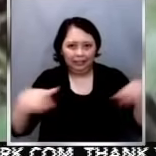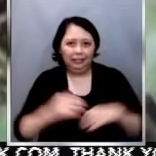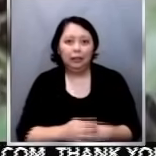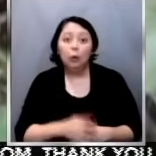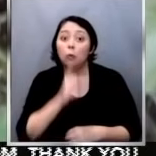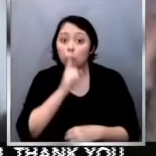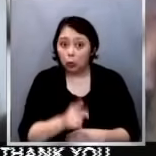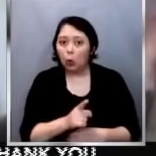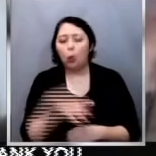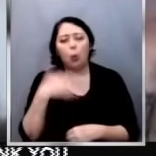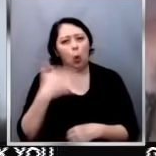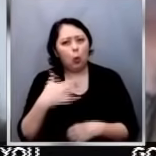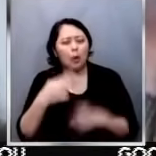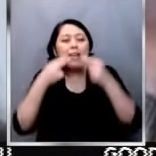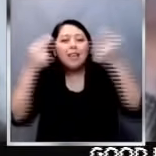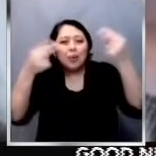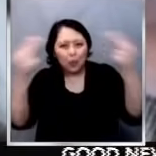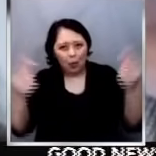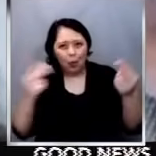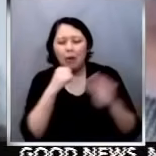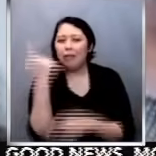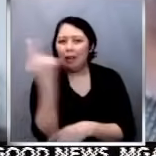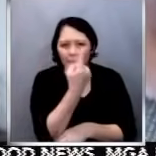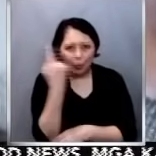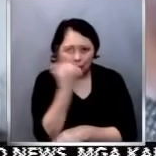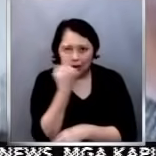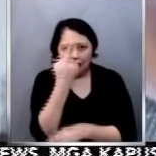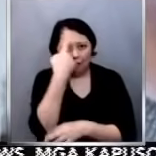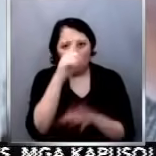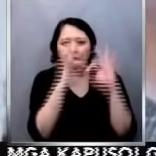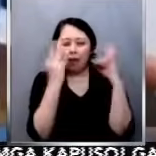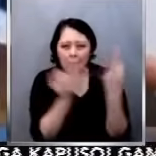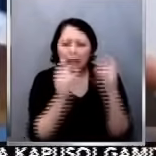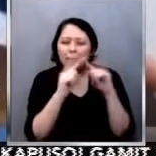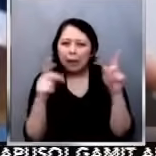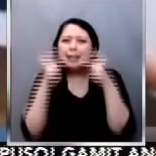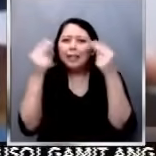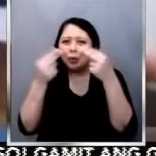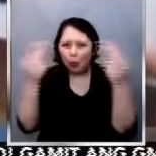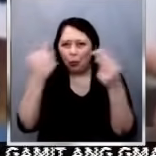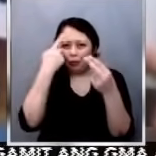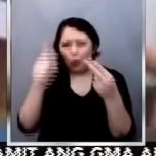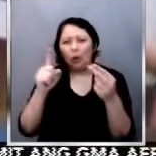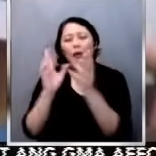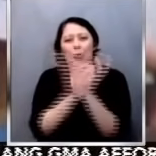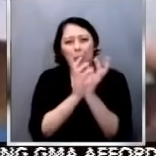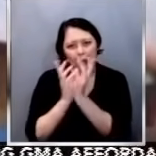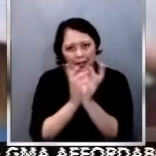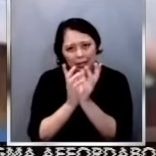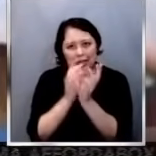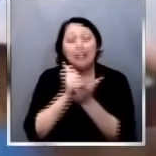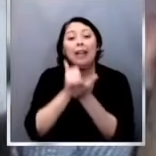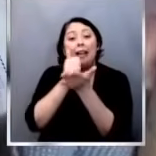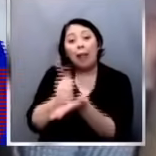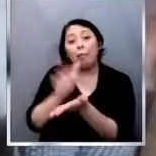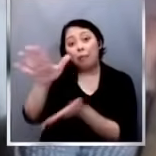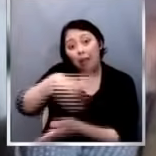sa kanilang komunidad na tumulong para magkaroon muli sila ng tahanan. Dano Tingkungko, Nakatutok, 24 Oras.